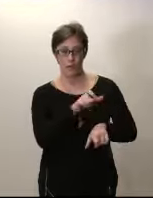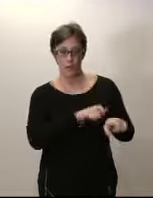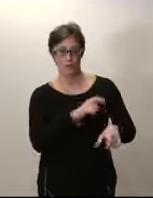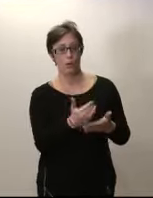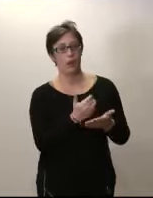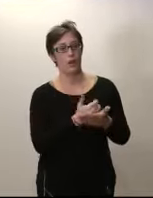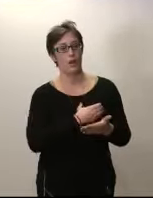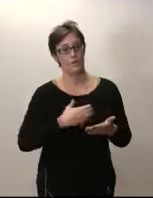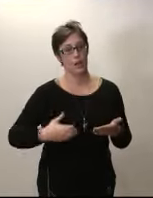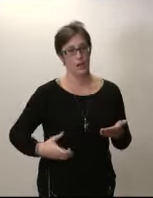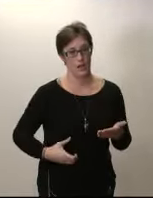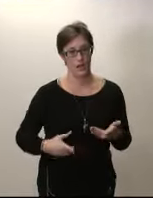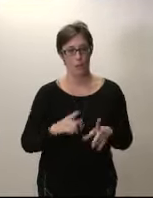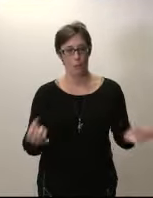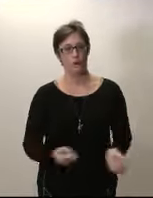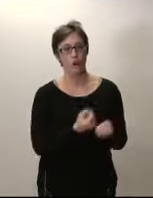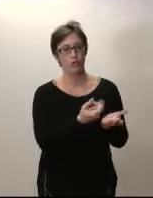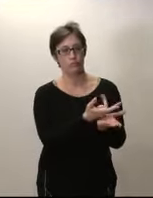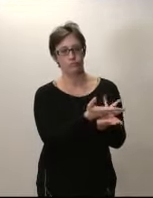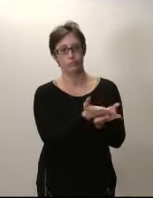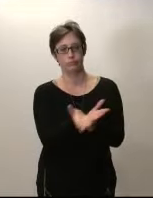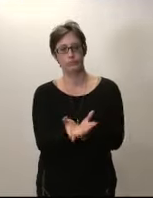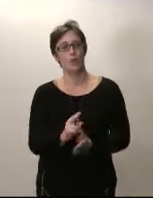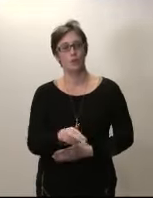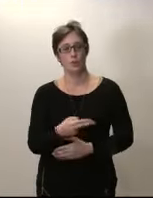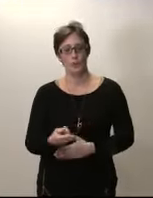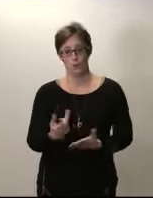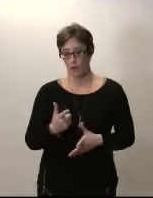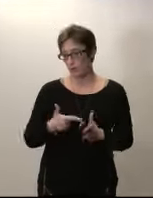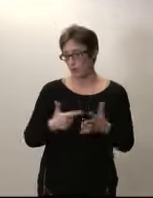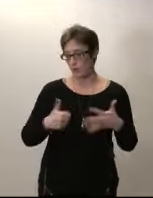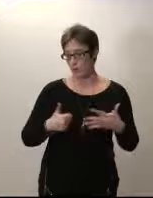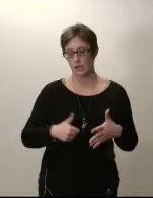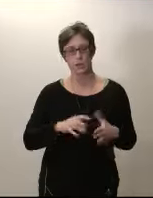municipal, il a été convenu d'adopter pour 2016 les nouvelles modalités